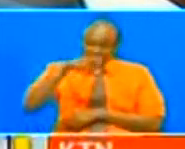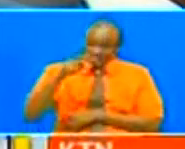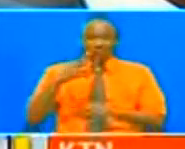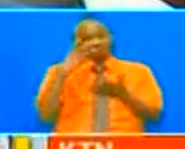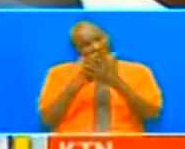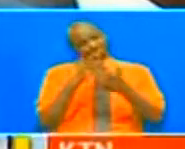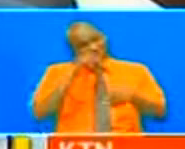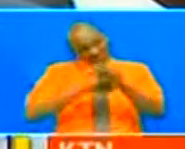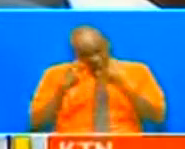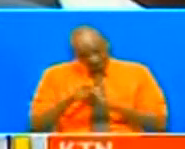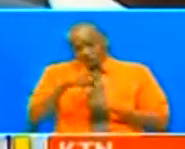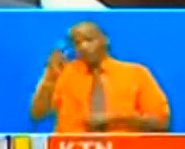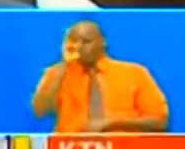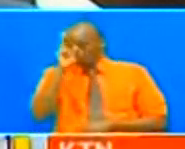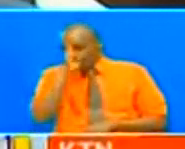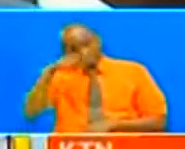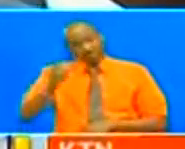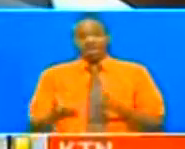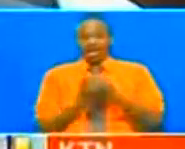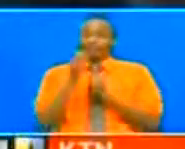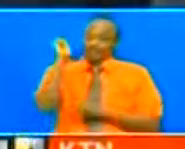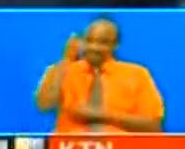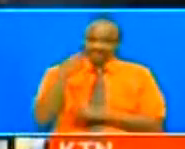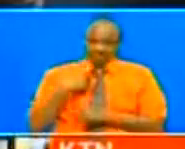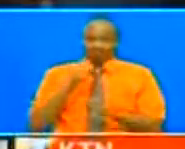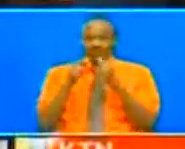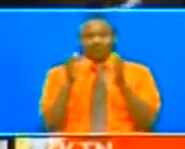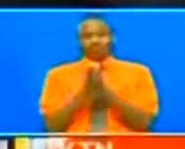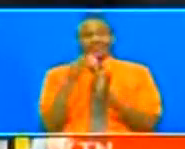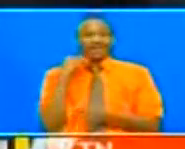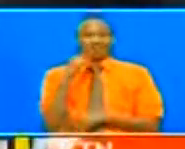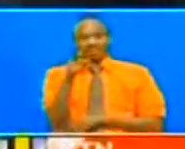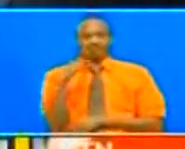asaidie mtukufu rais kupigania na maharamia. Saida Swale, KTN.